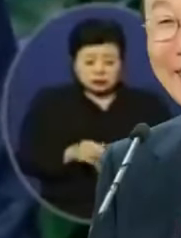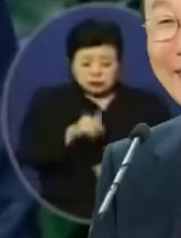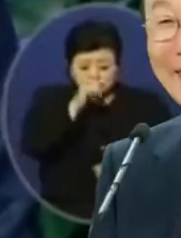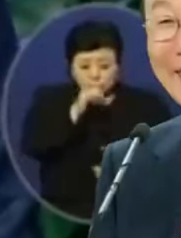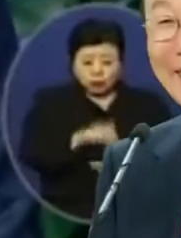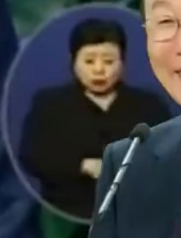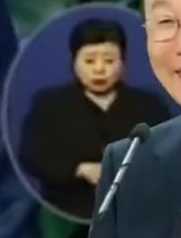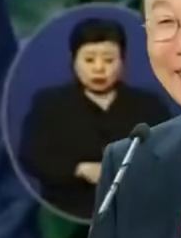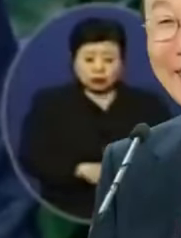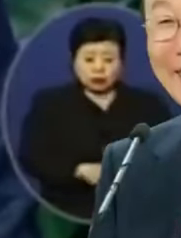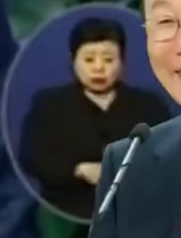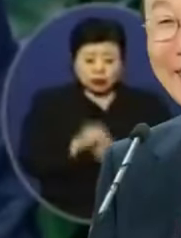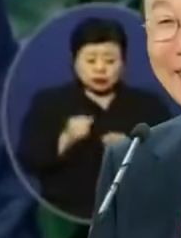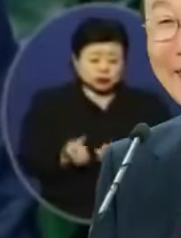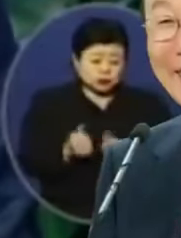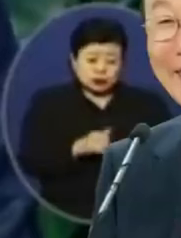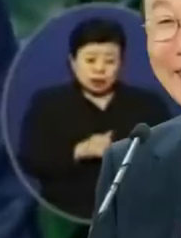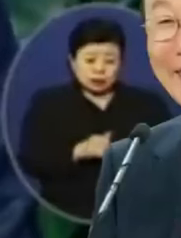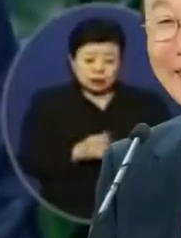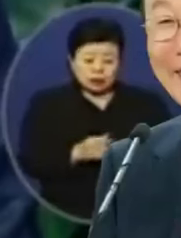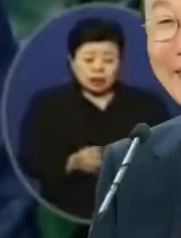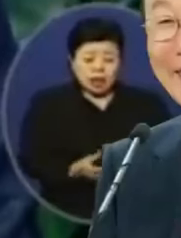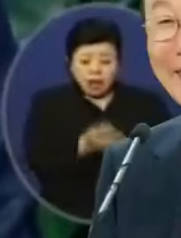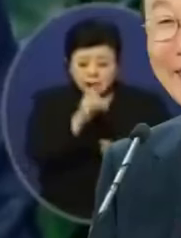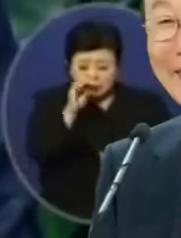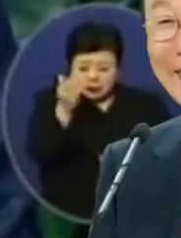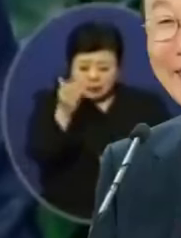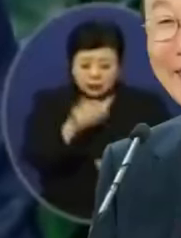있지요. 죽고 살고 일체가 되었으니까.